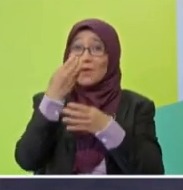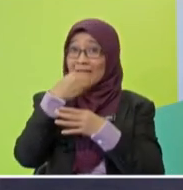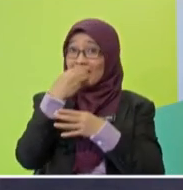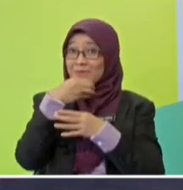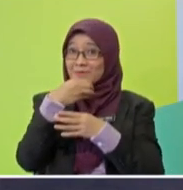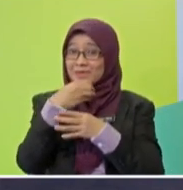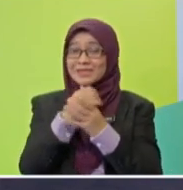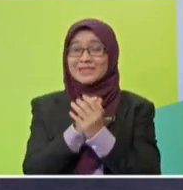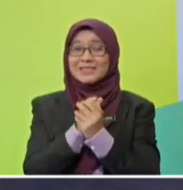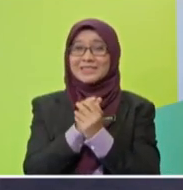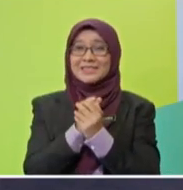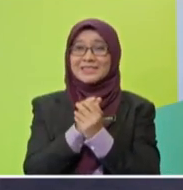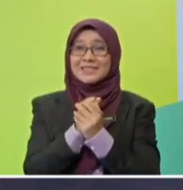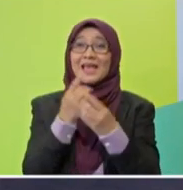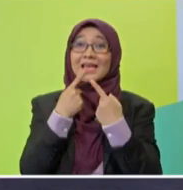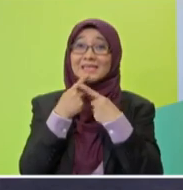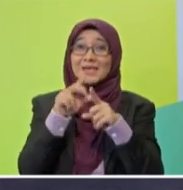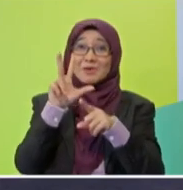bagi dua